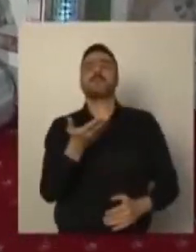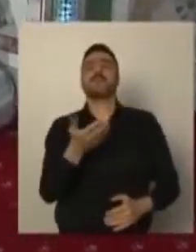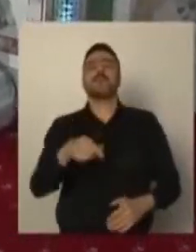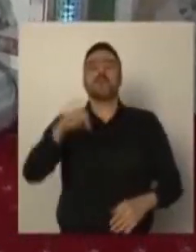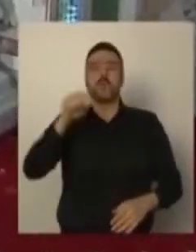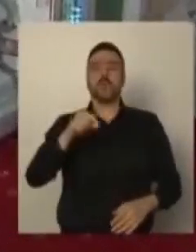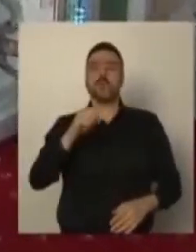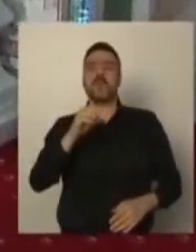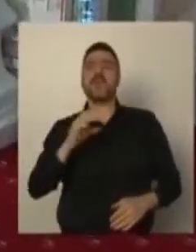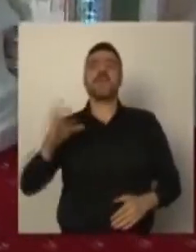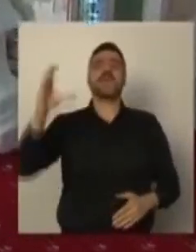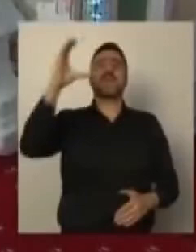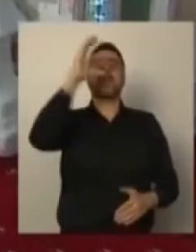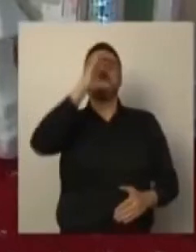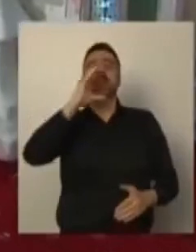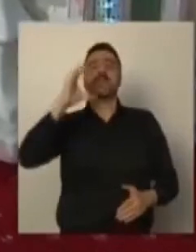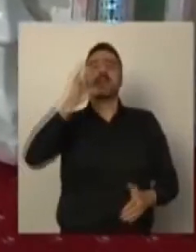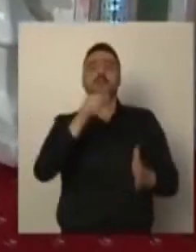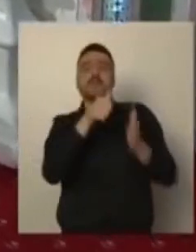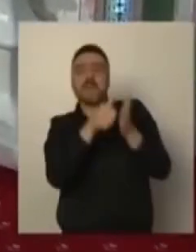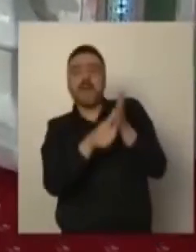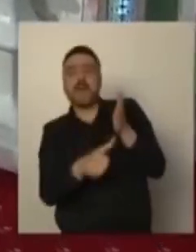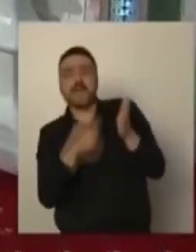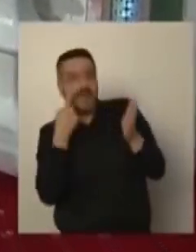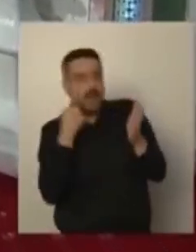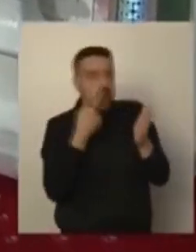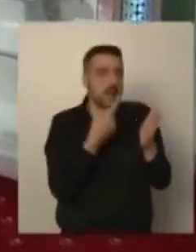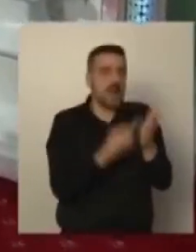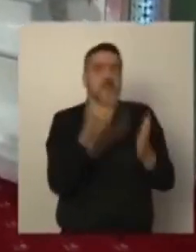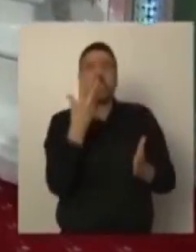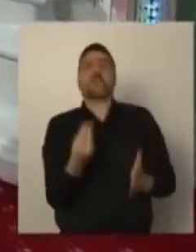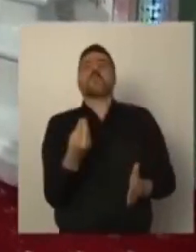şöyle İslam tarihine bir göz atacak olursak,